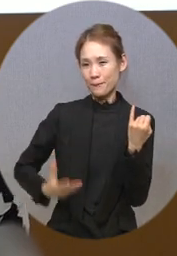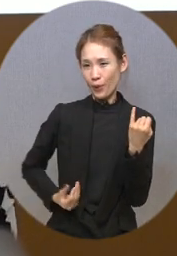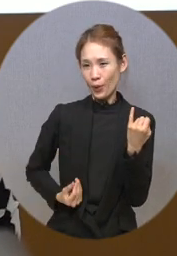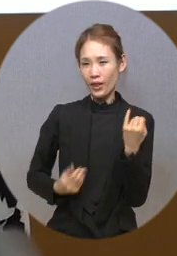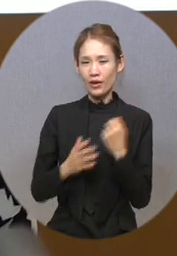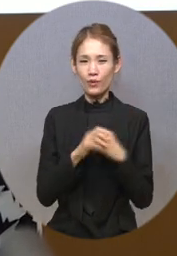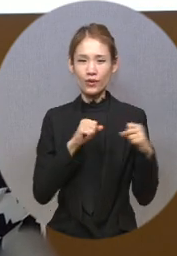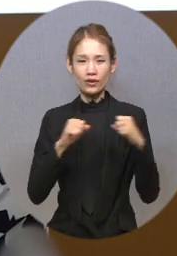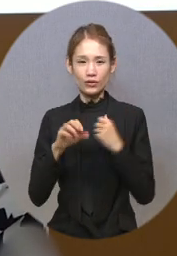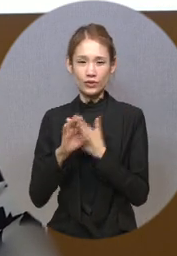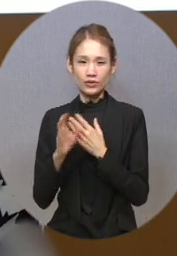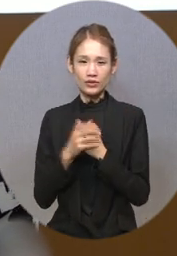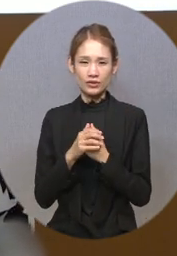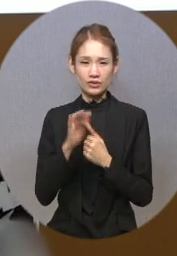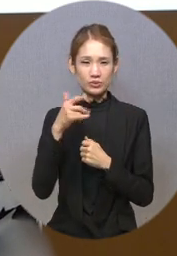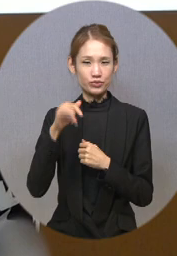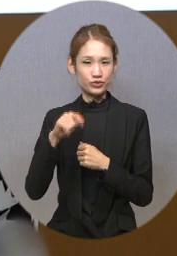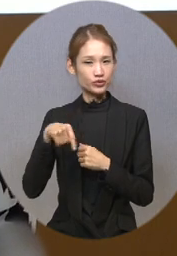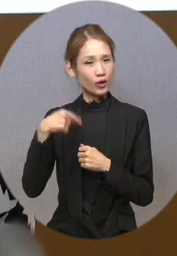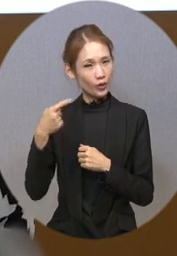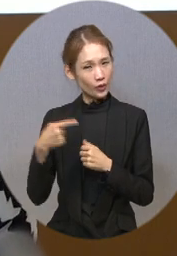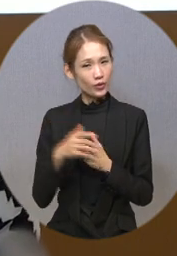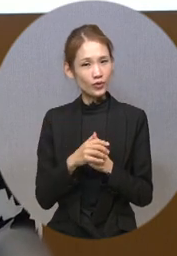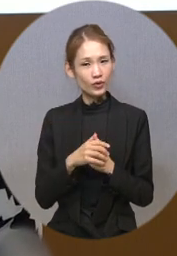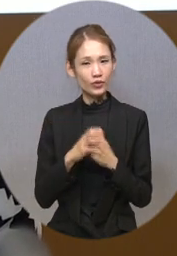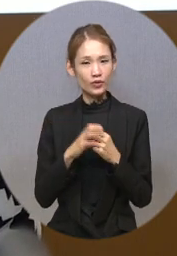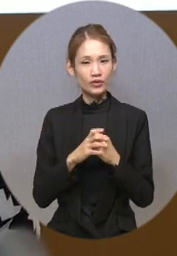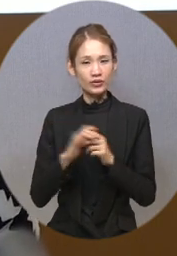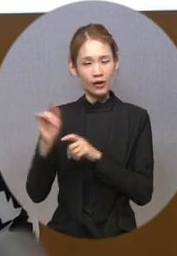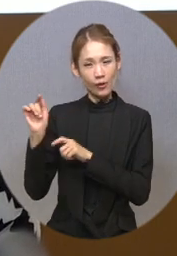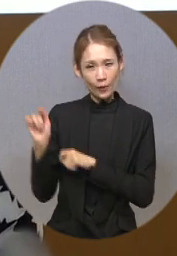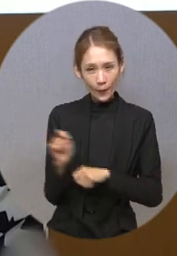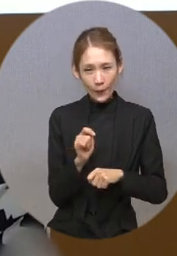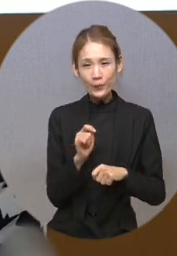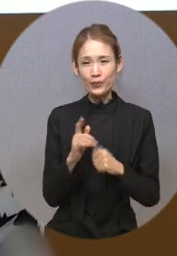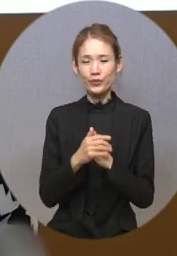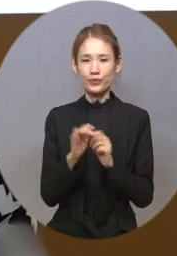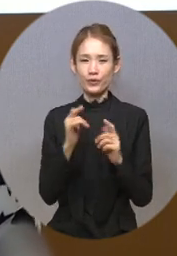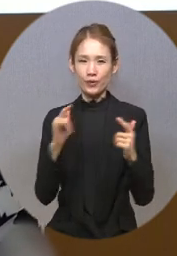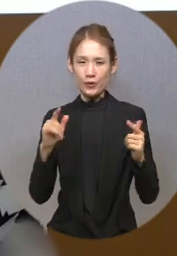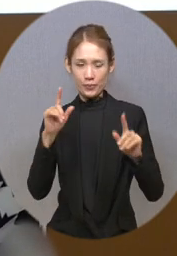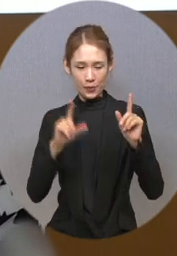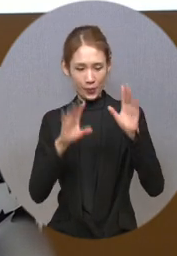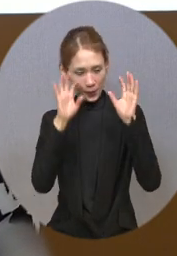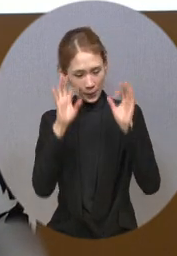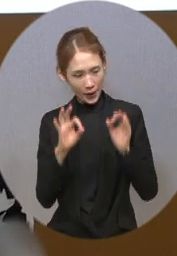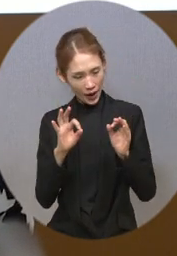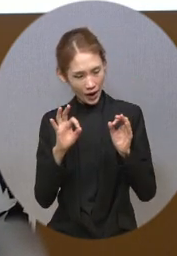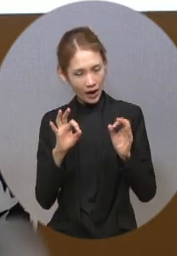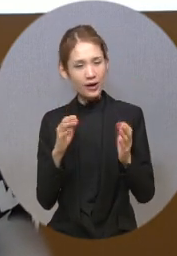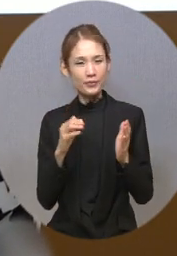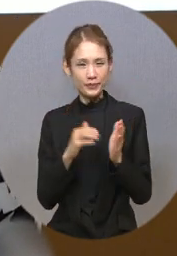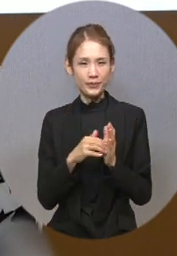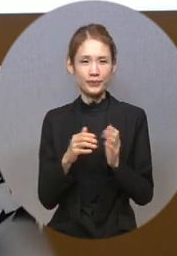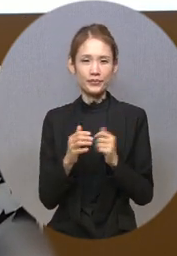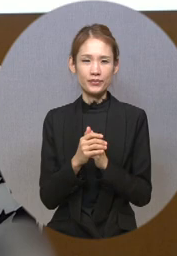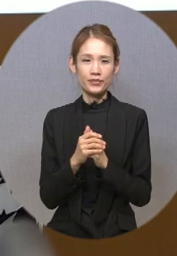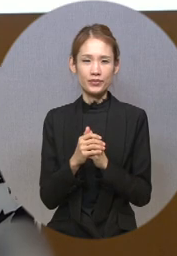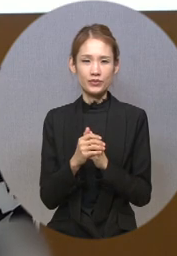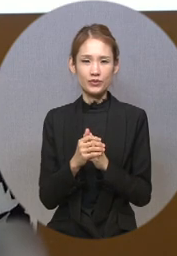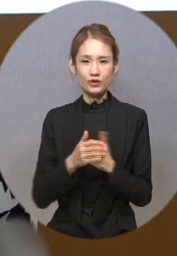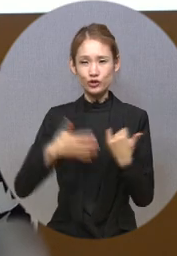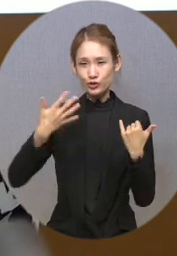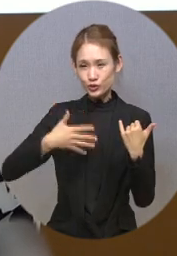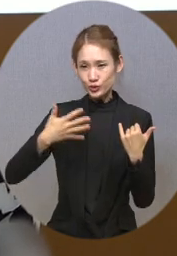모델하면서 다시 인플루언서로 넘어가면서 골프 인플루언서로 자리 잡고 막 이런 모습들을 다 지켜봤거든요. 그러면서